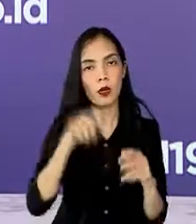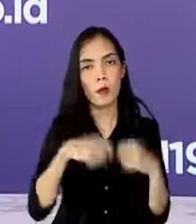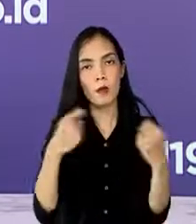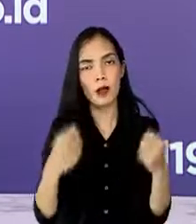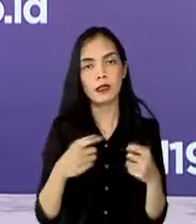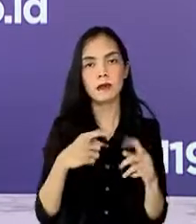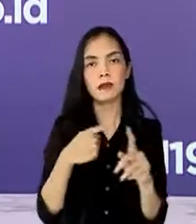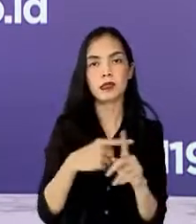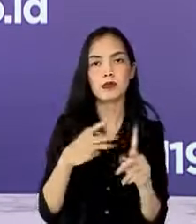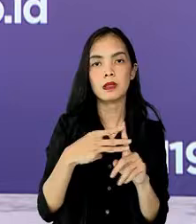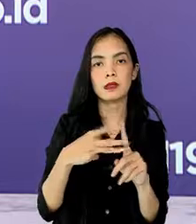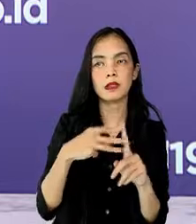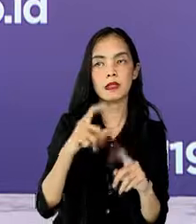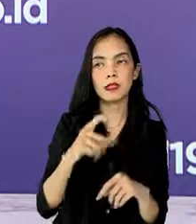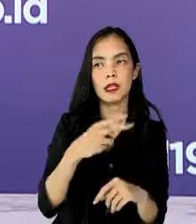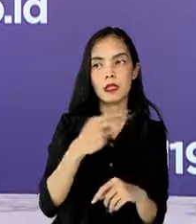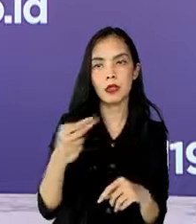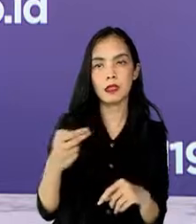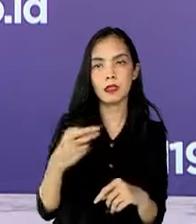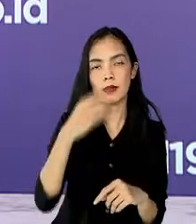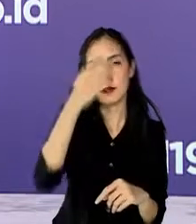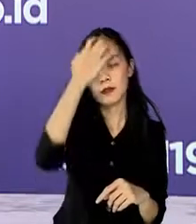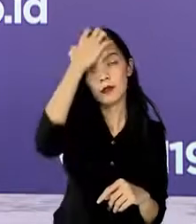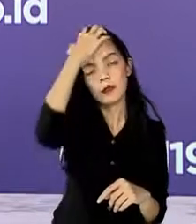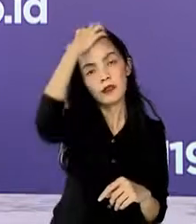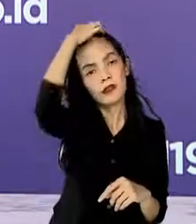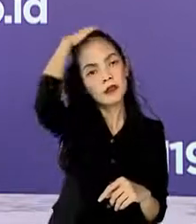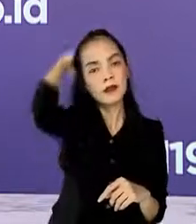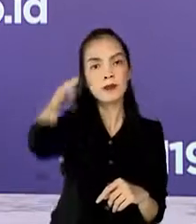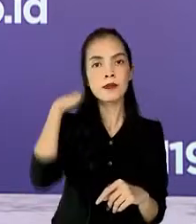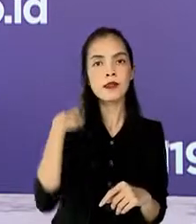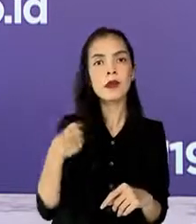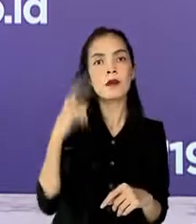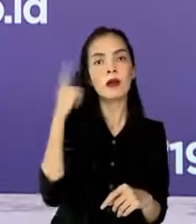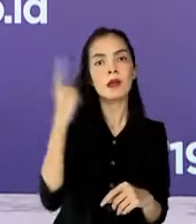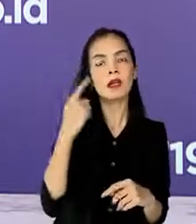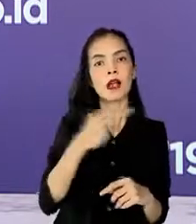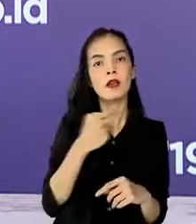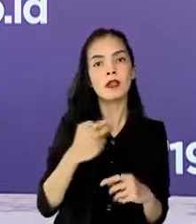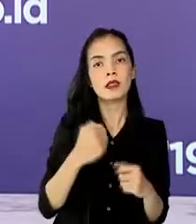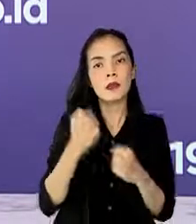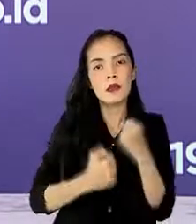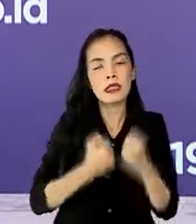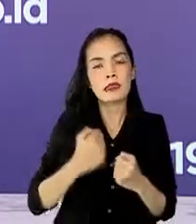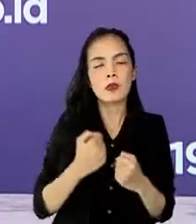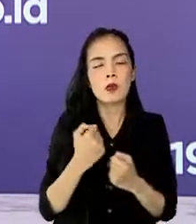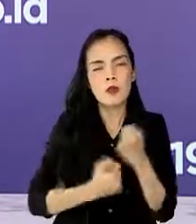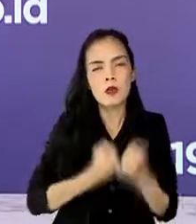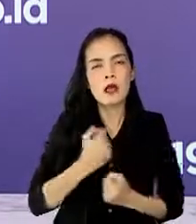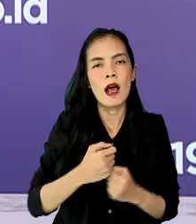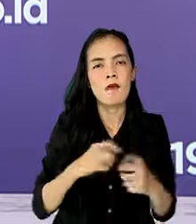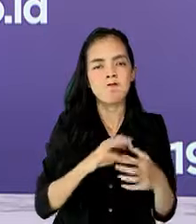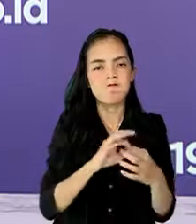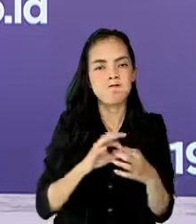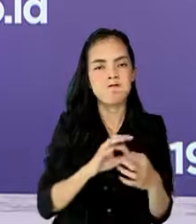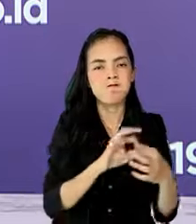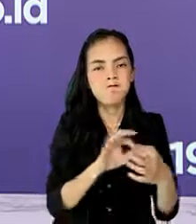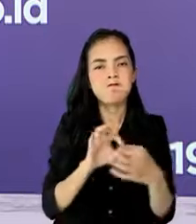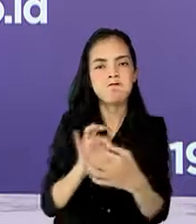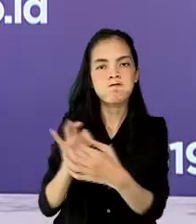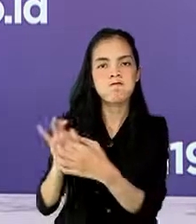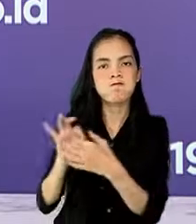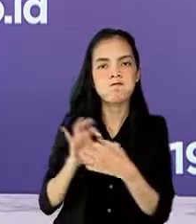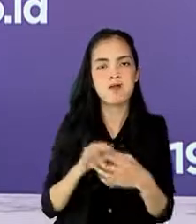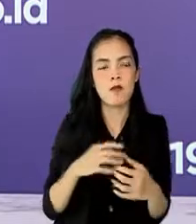Kompas dan BBC Indonesia Hai pemerintah bekerja keras antar Kementerian atau lembaga untuk